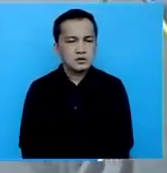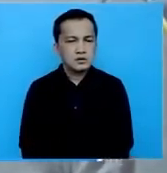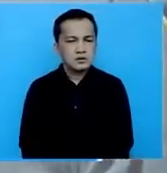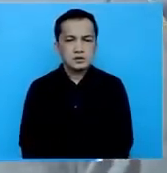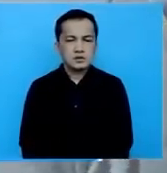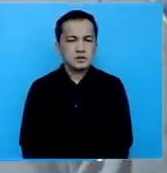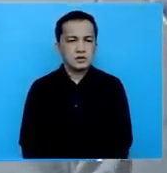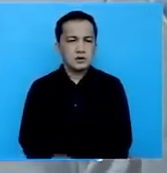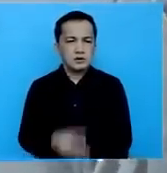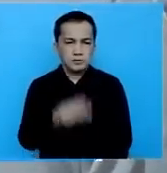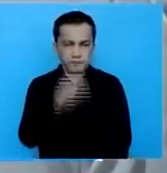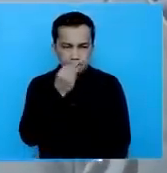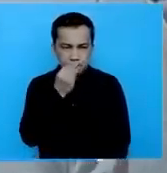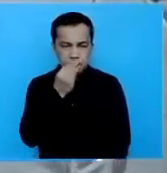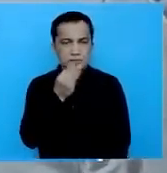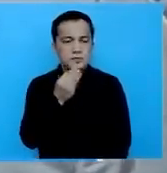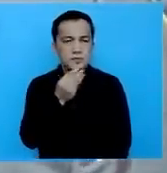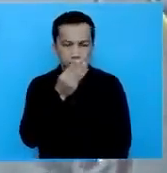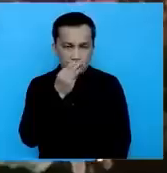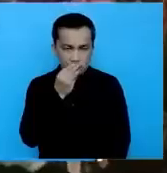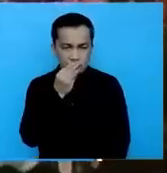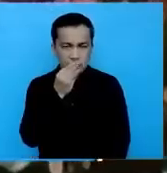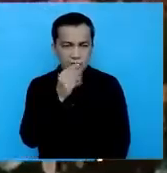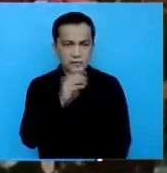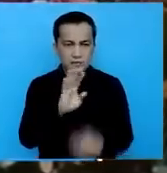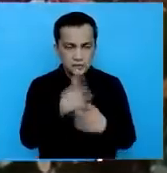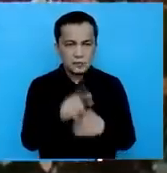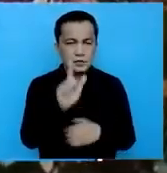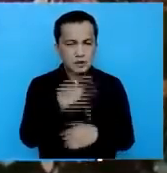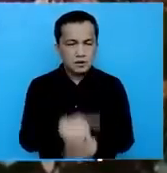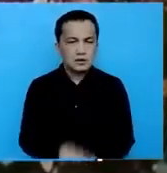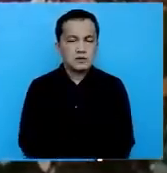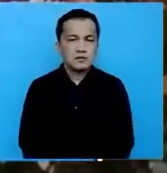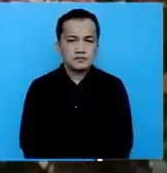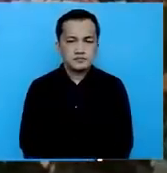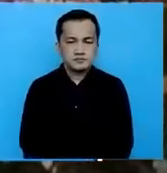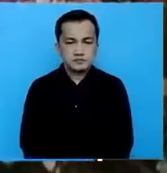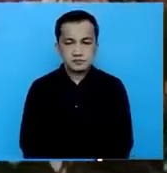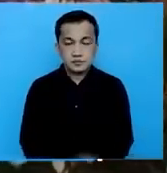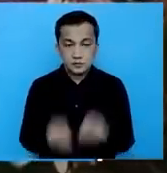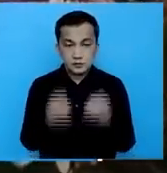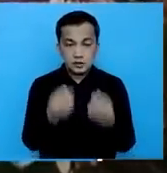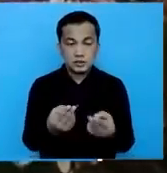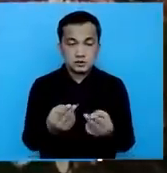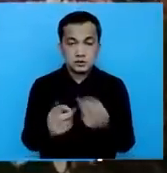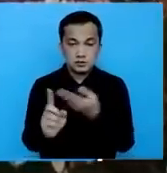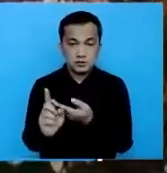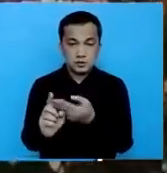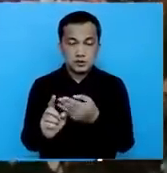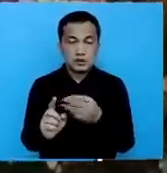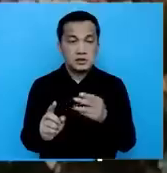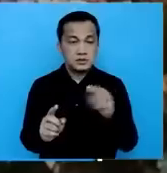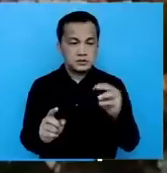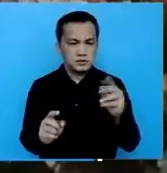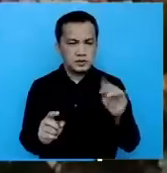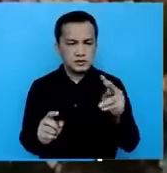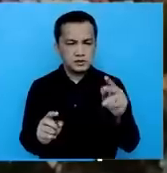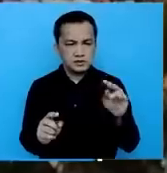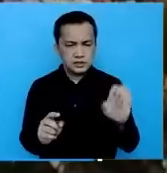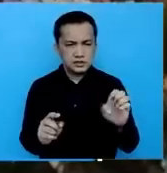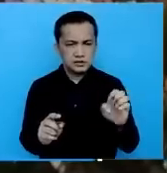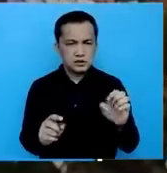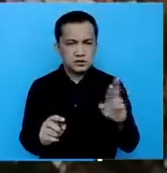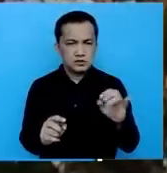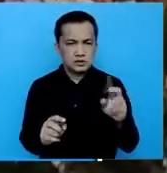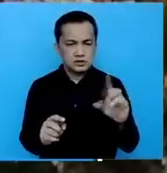iyo. Babalikan kita mamaya." Ang kinakasama ni Patrick na si Mary Jane Rodrigo, puno raw ng galit